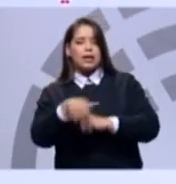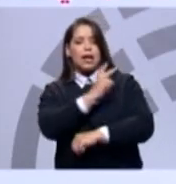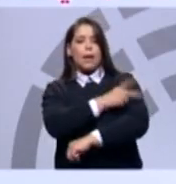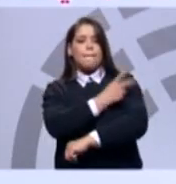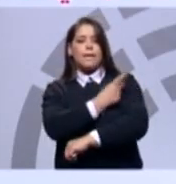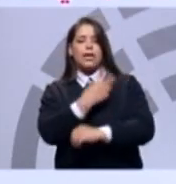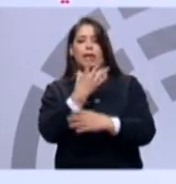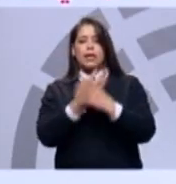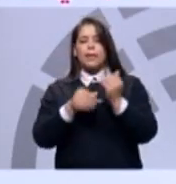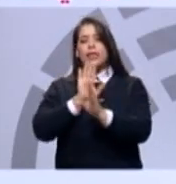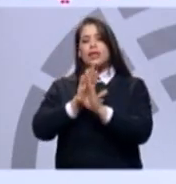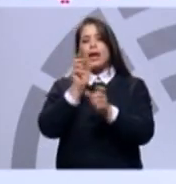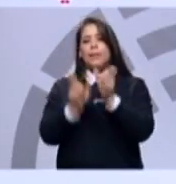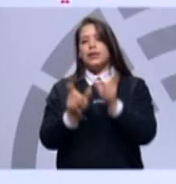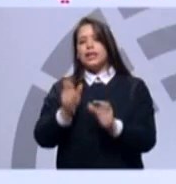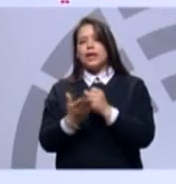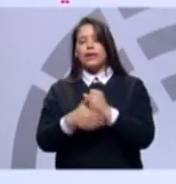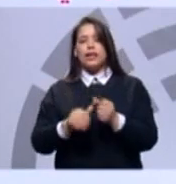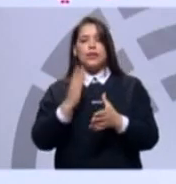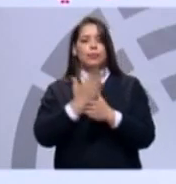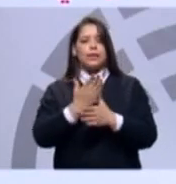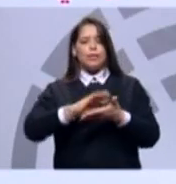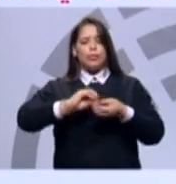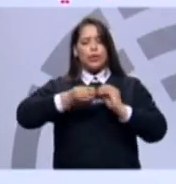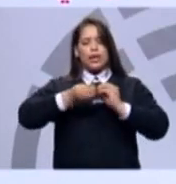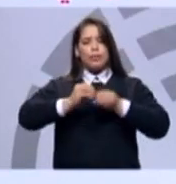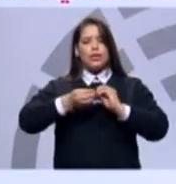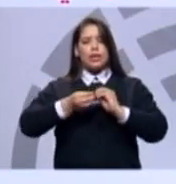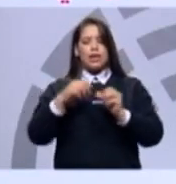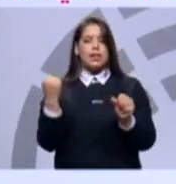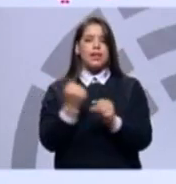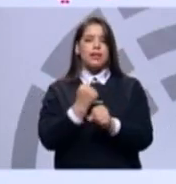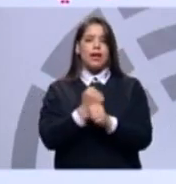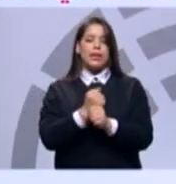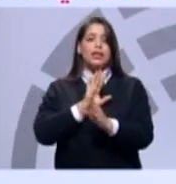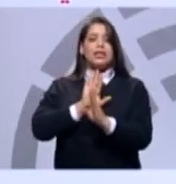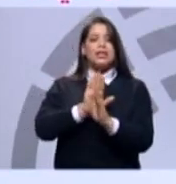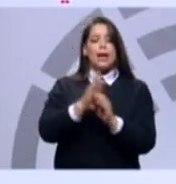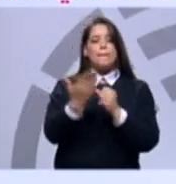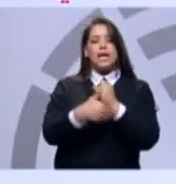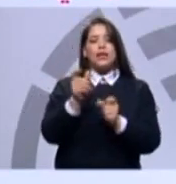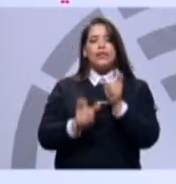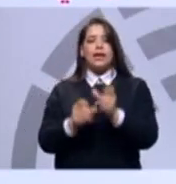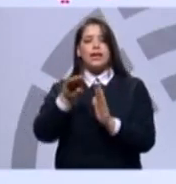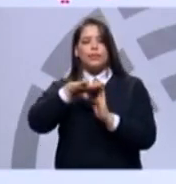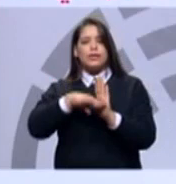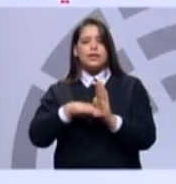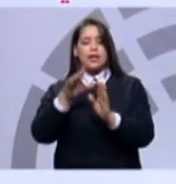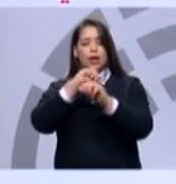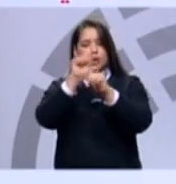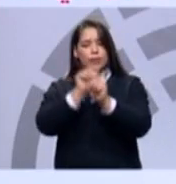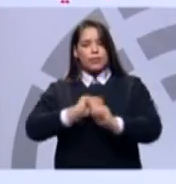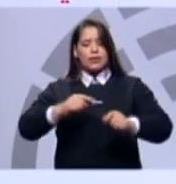للفلاحين نتيجه لكل هذه الاوضاع المترديه سنعمل على دعم الفلاح من خلال سنه التشريعات